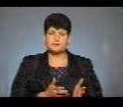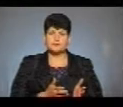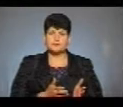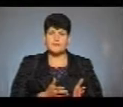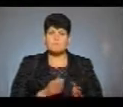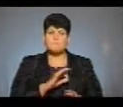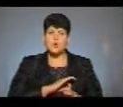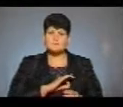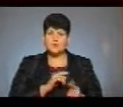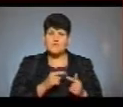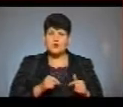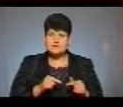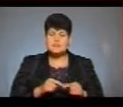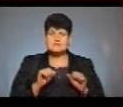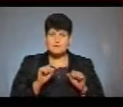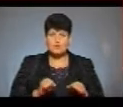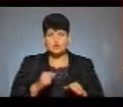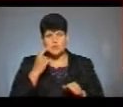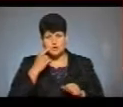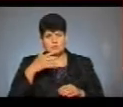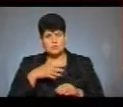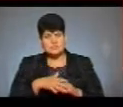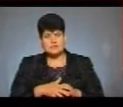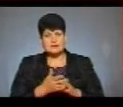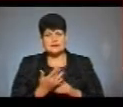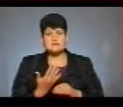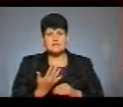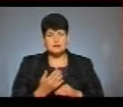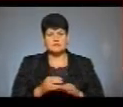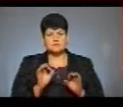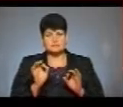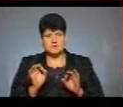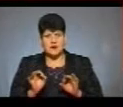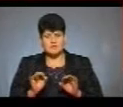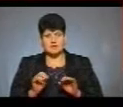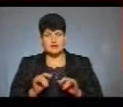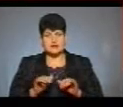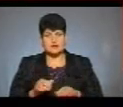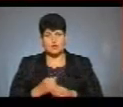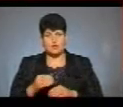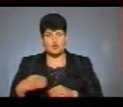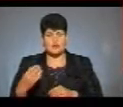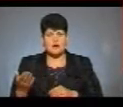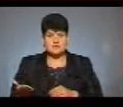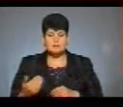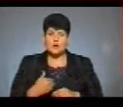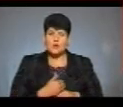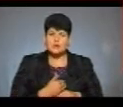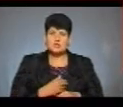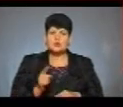саме профспілкова організація здатна оцінити, наскільки виправдані дії роботодавця. Ми хотіли би,